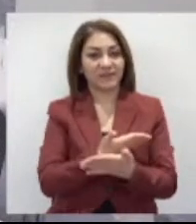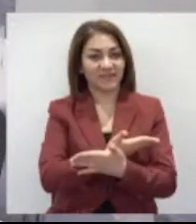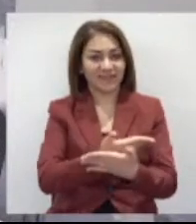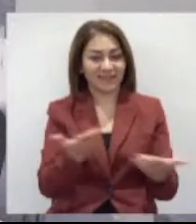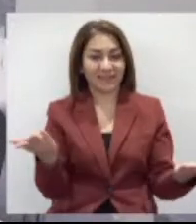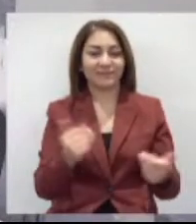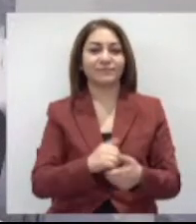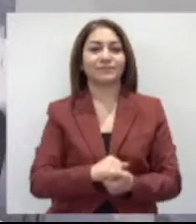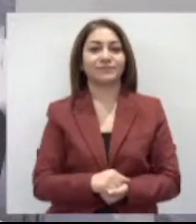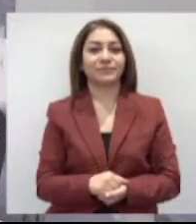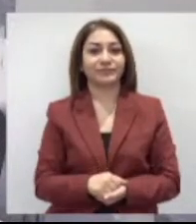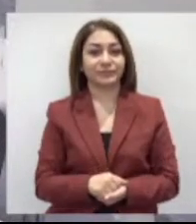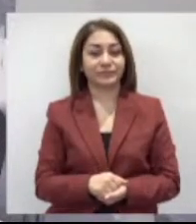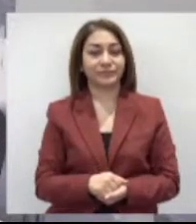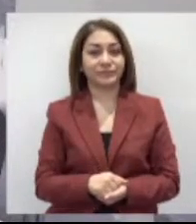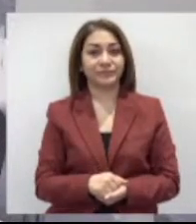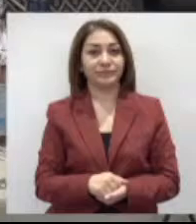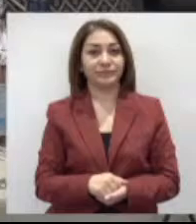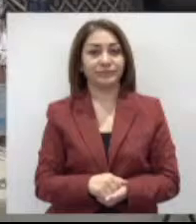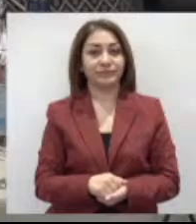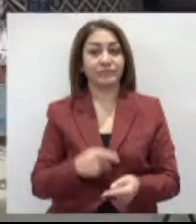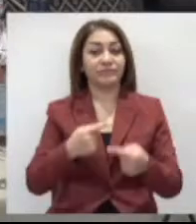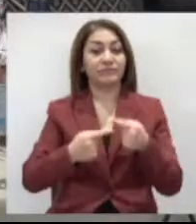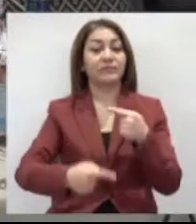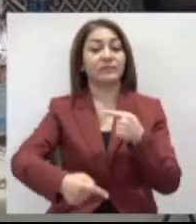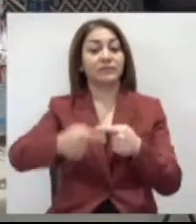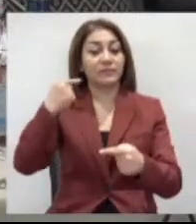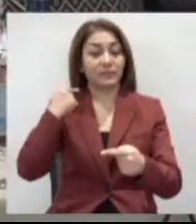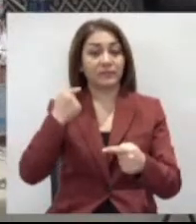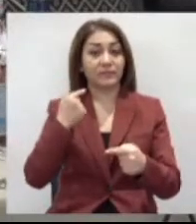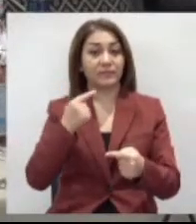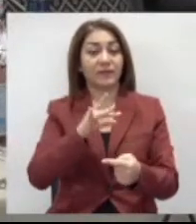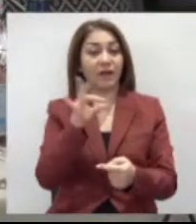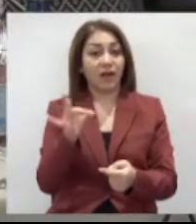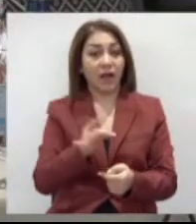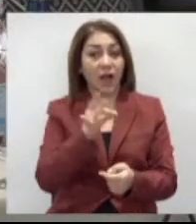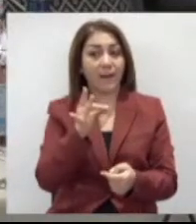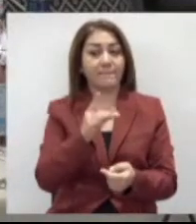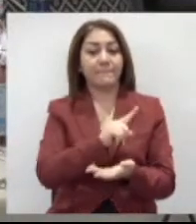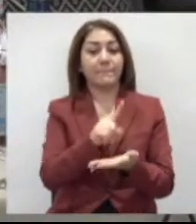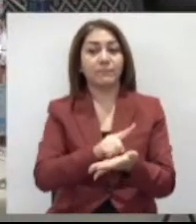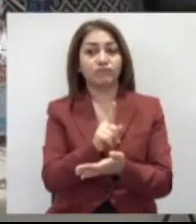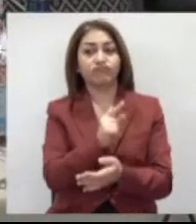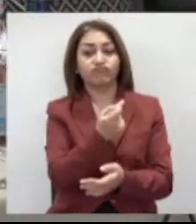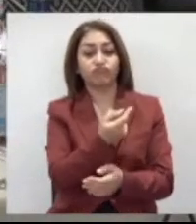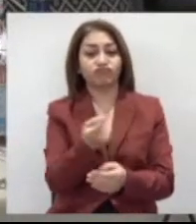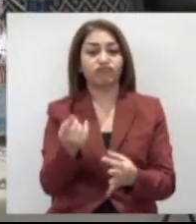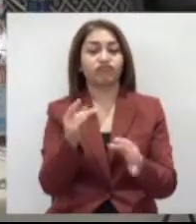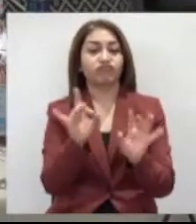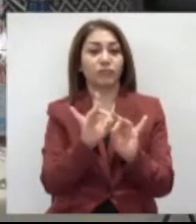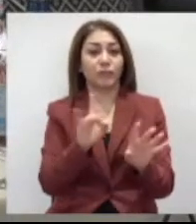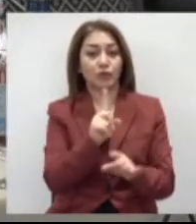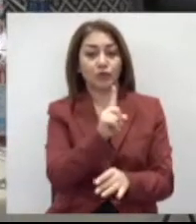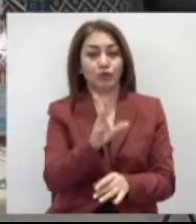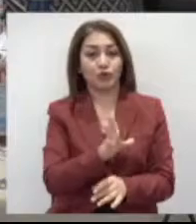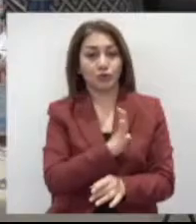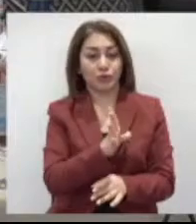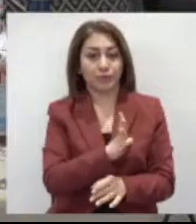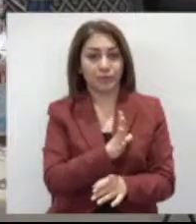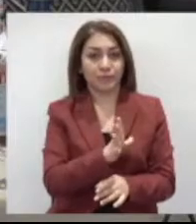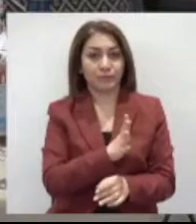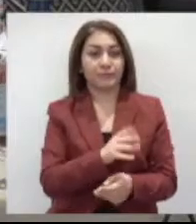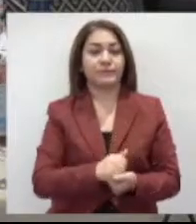հարգելի գործընկերներ։ Ըստ էության, նախորդ անգամ արդեն որոշակի հարցերի անդրադարձ կատարել ենք հայեցակարգային ուղղությունների